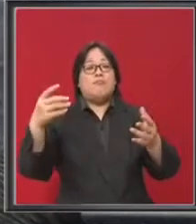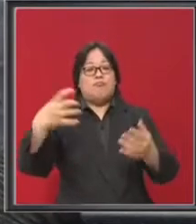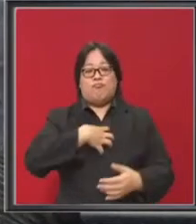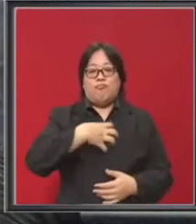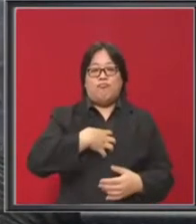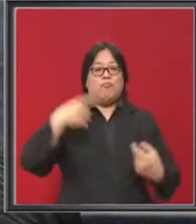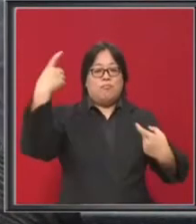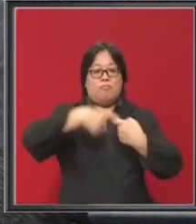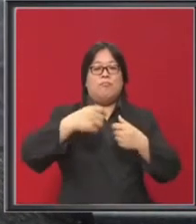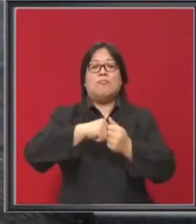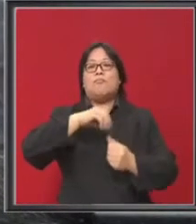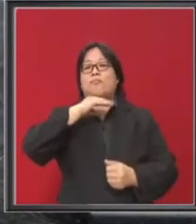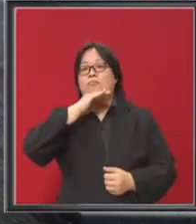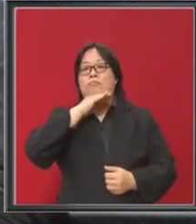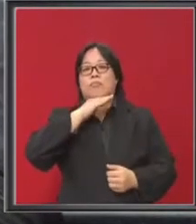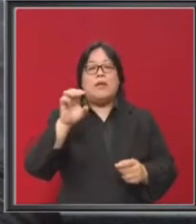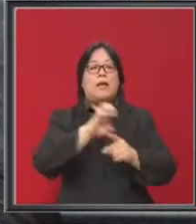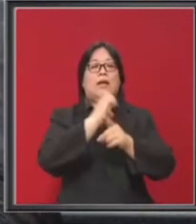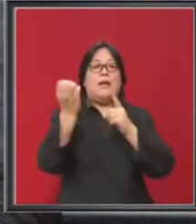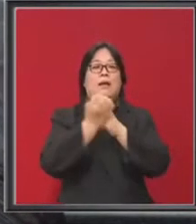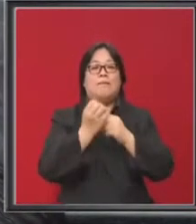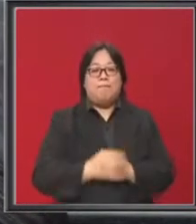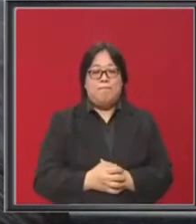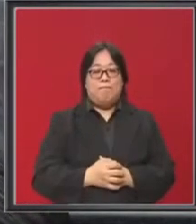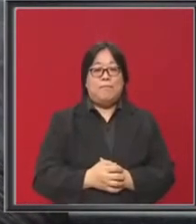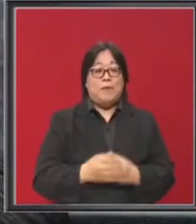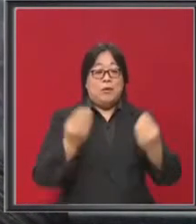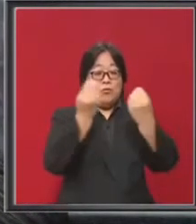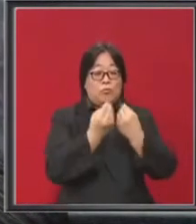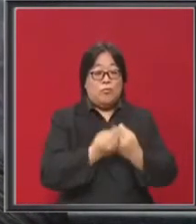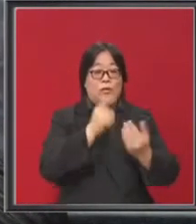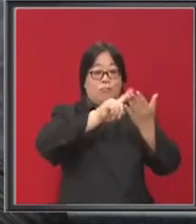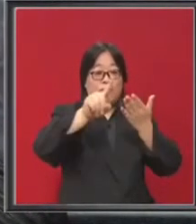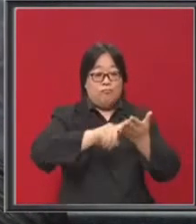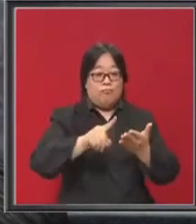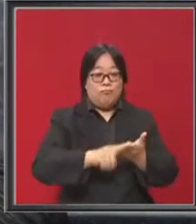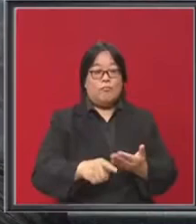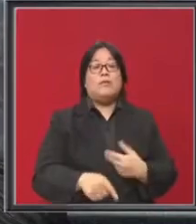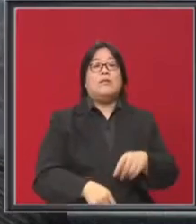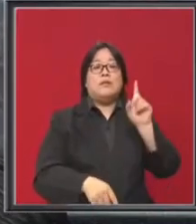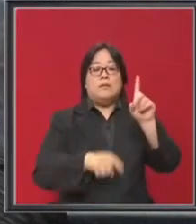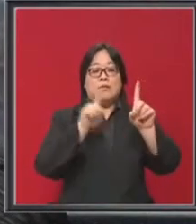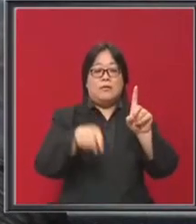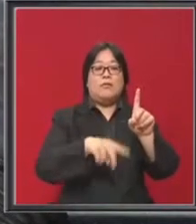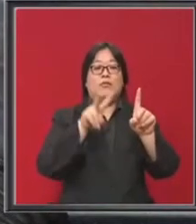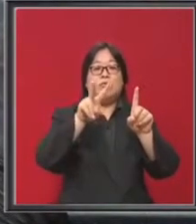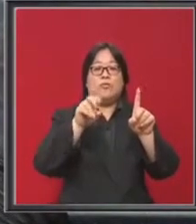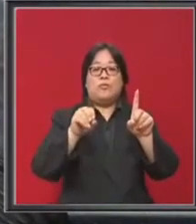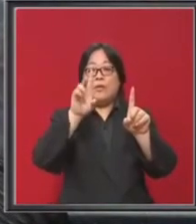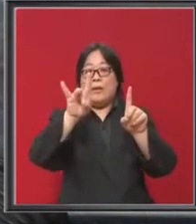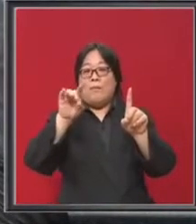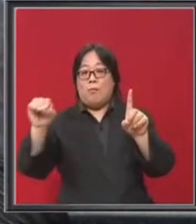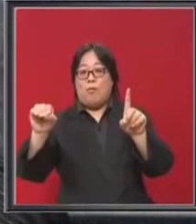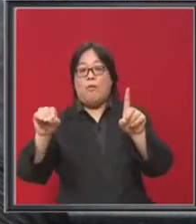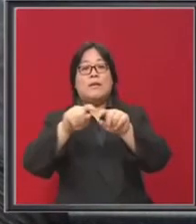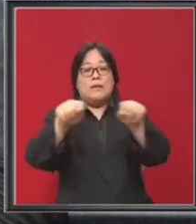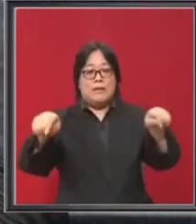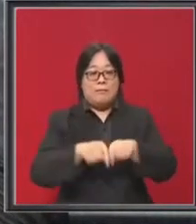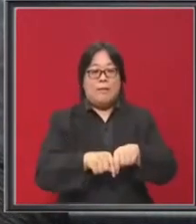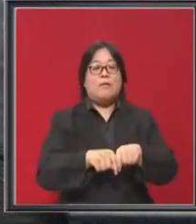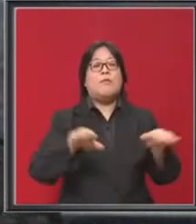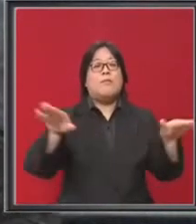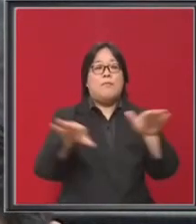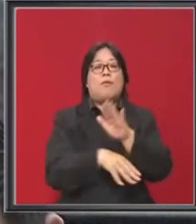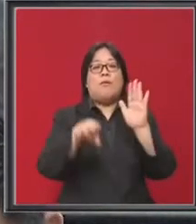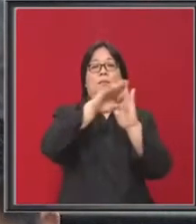berhubung dengan pencemaran alam sekitar alam sekitar DPR jumlah pemeriksaan premi tersebut sebanyak 1280 premis adalah